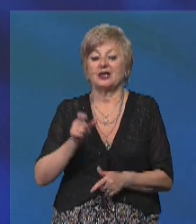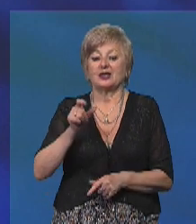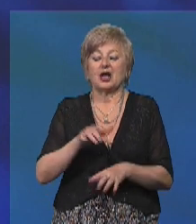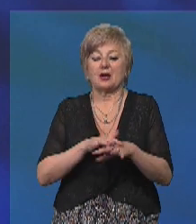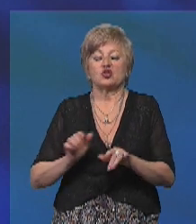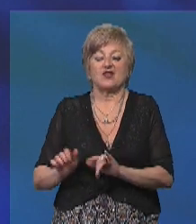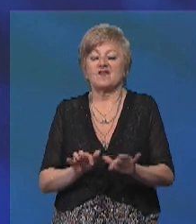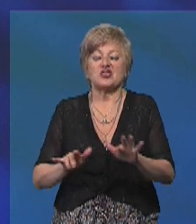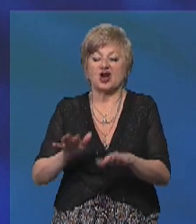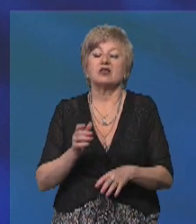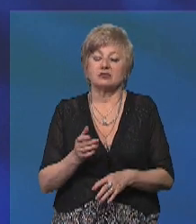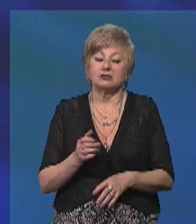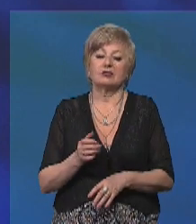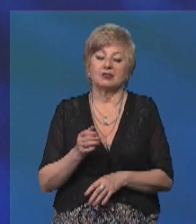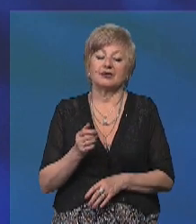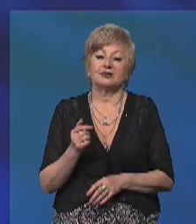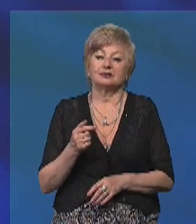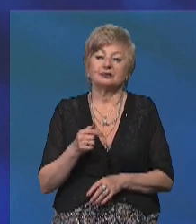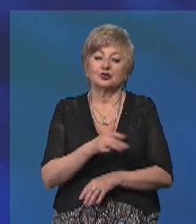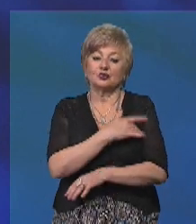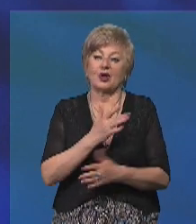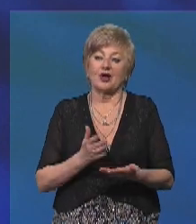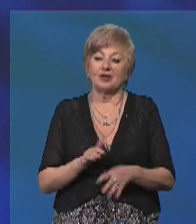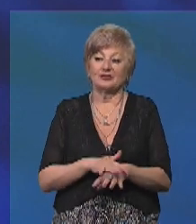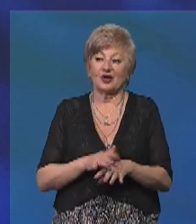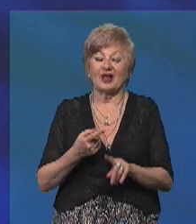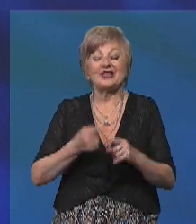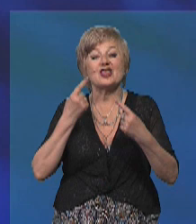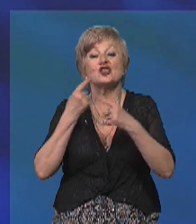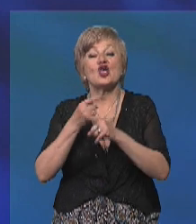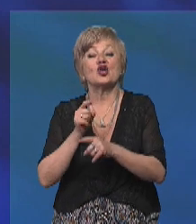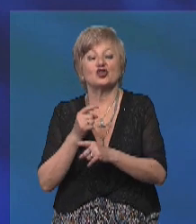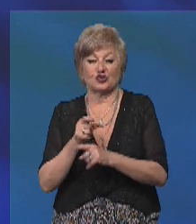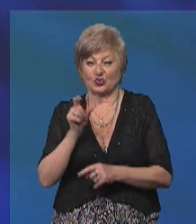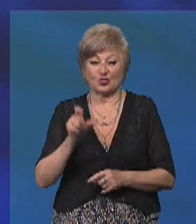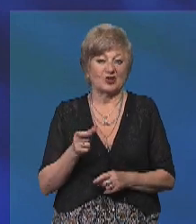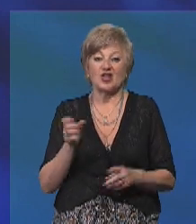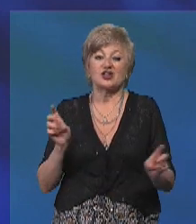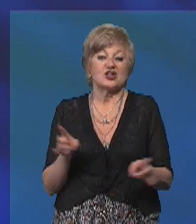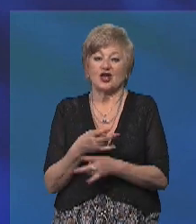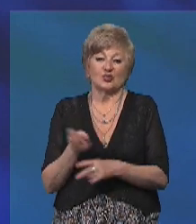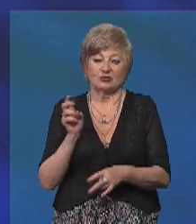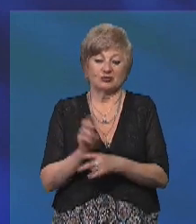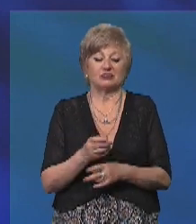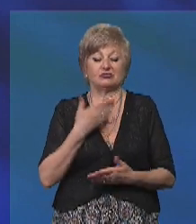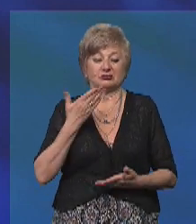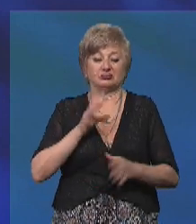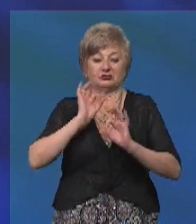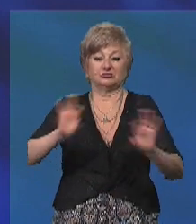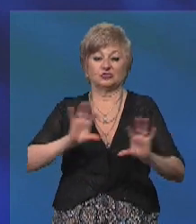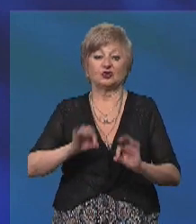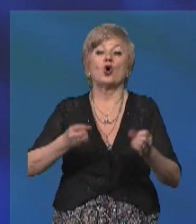громадянського руху «Слуга народу». І це ми все прекрасно розуміємо, що це технічні кандидати, яким не потрібно приходити доносити свої ідеї, їм